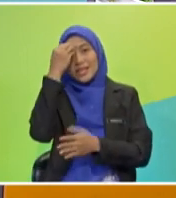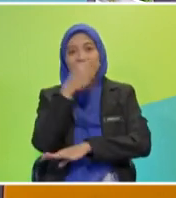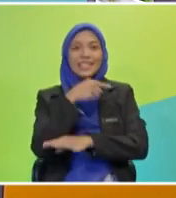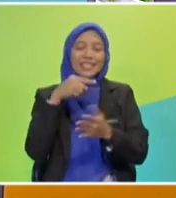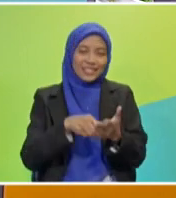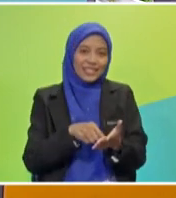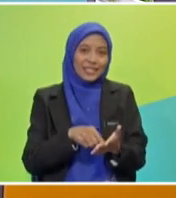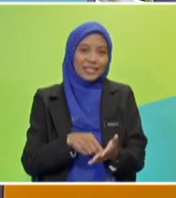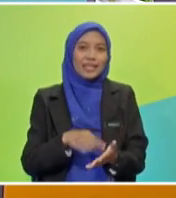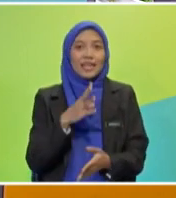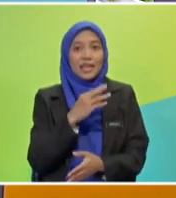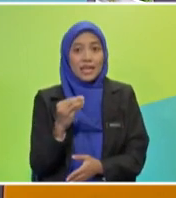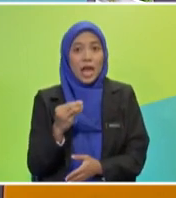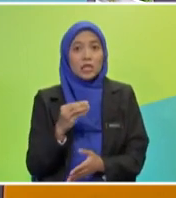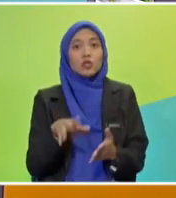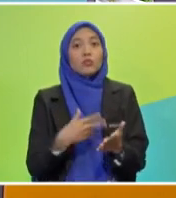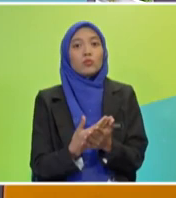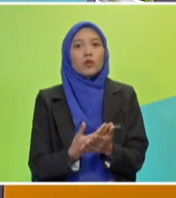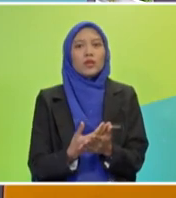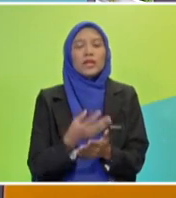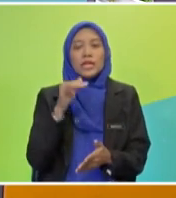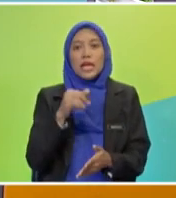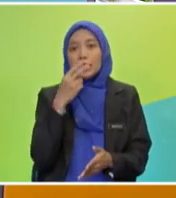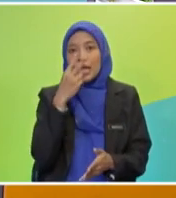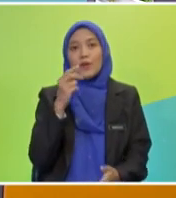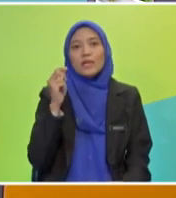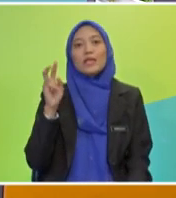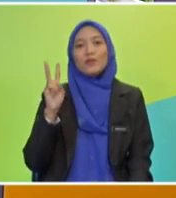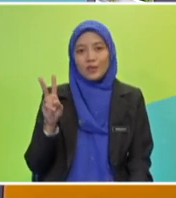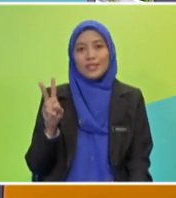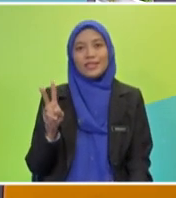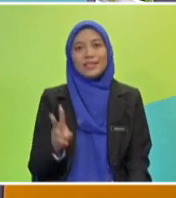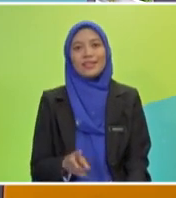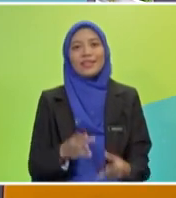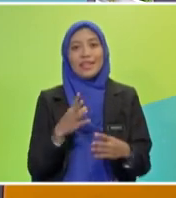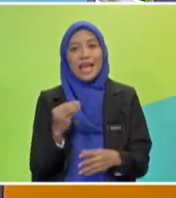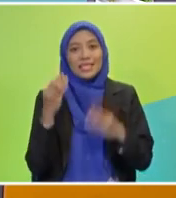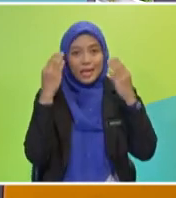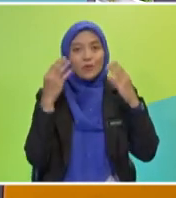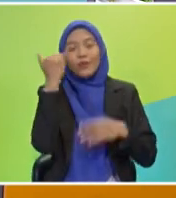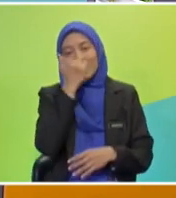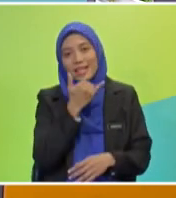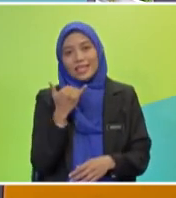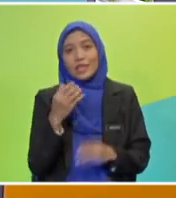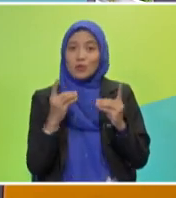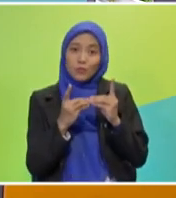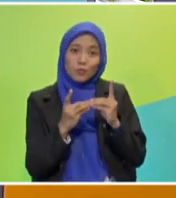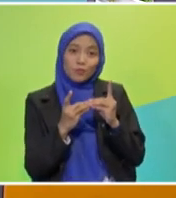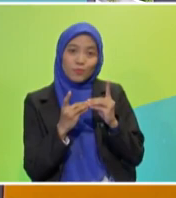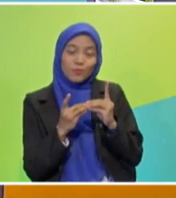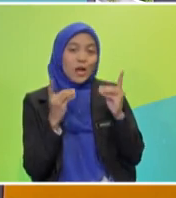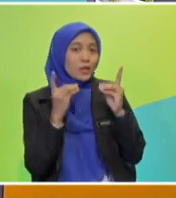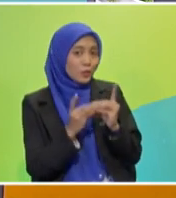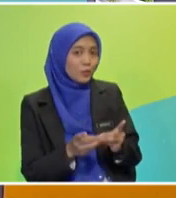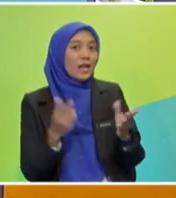talian yang menonton sehingga ke penghujungnya. Dan juga tak lupa kepada Cikgu Jurubahasa Isyarat, Cikgu Nur Hayati. Ada rezeki kita jumpa lagi. Teruskan setia